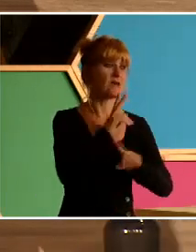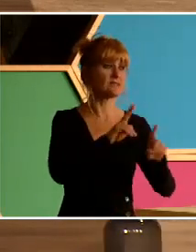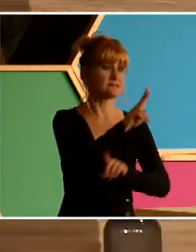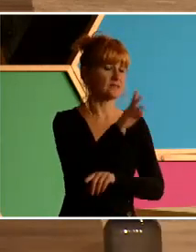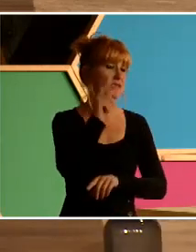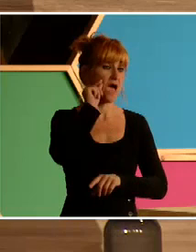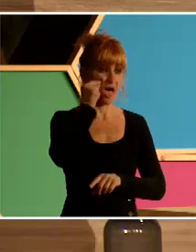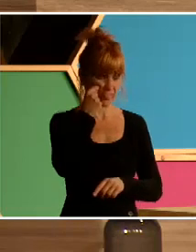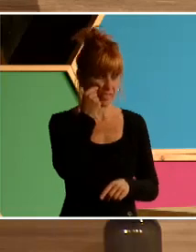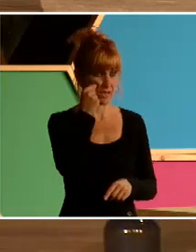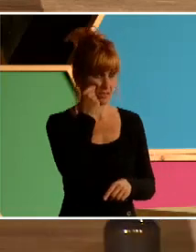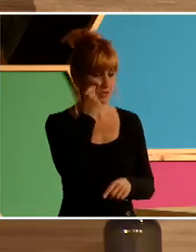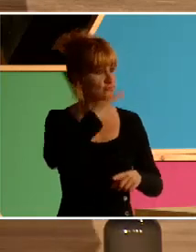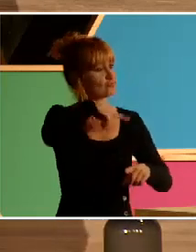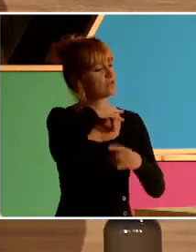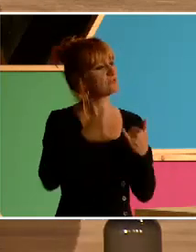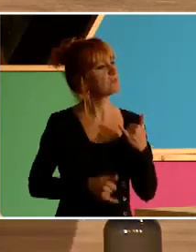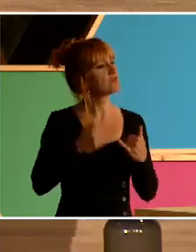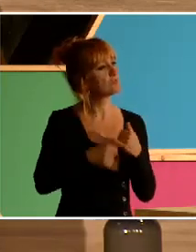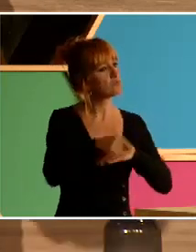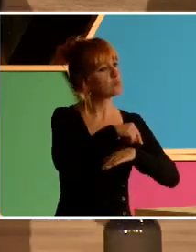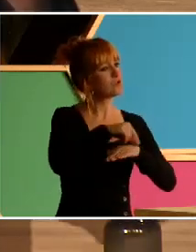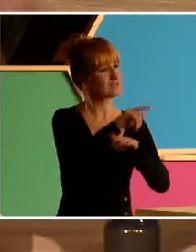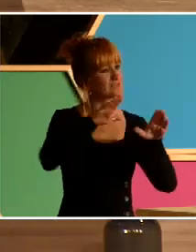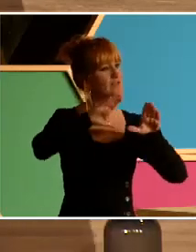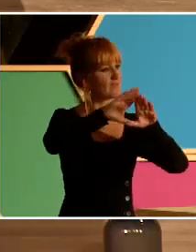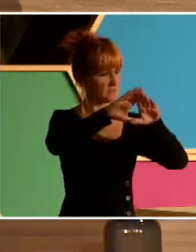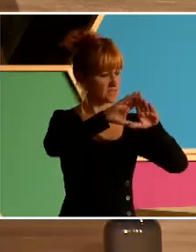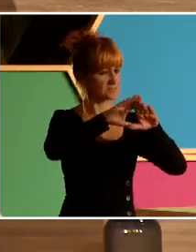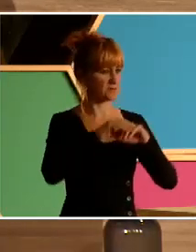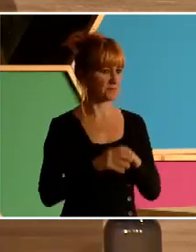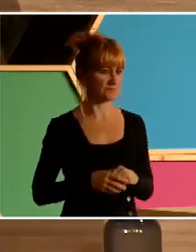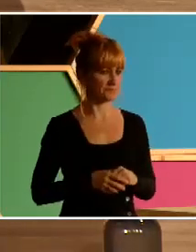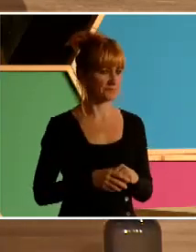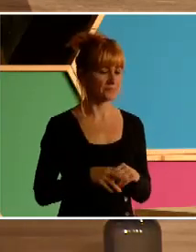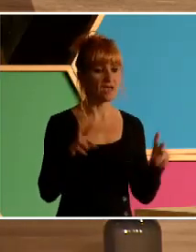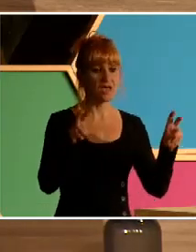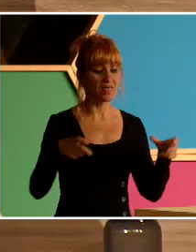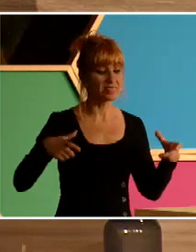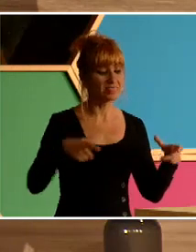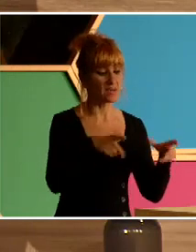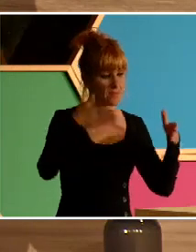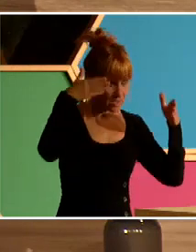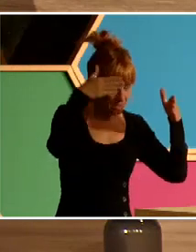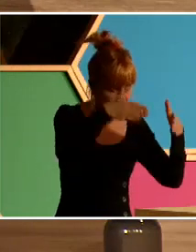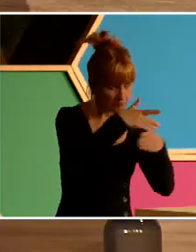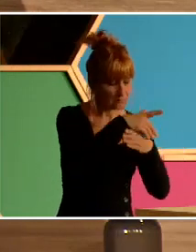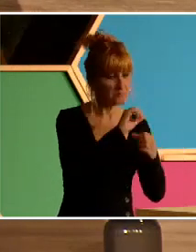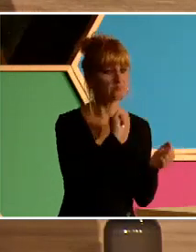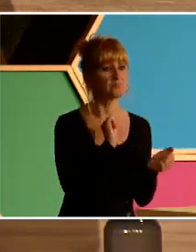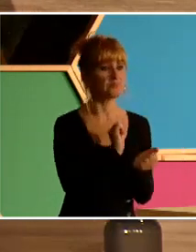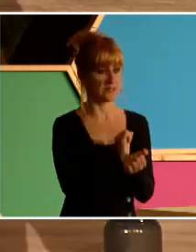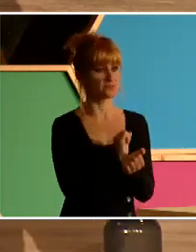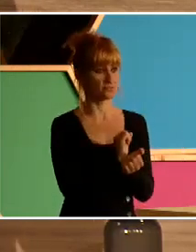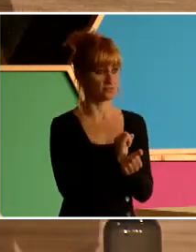en el centre les polítiques del feminisme. I en relació als presos, i acabo amb aquesta idea,